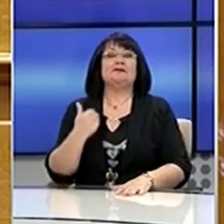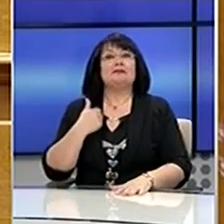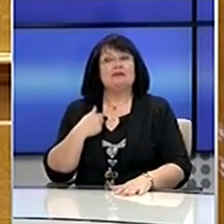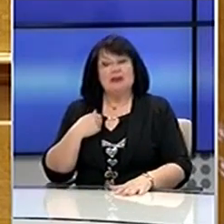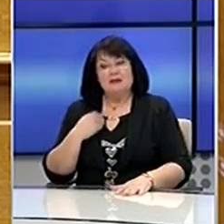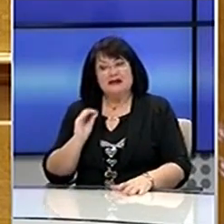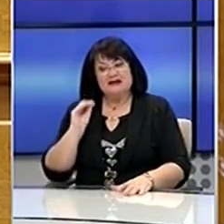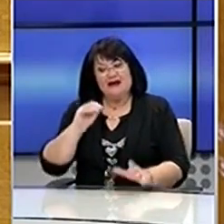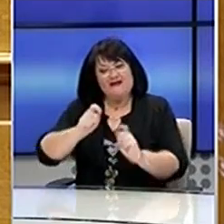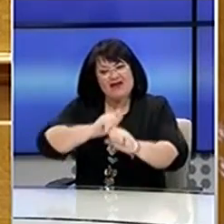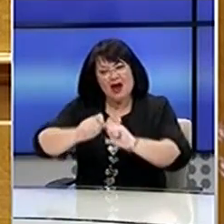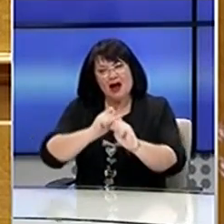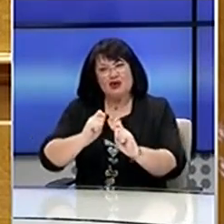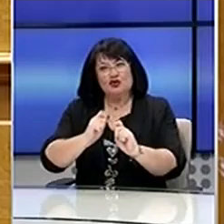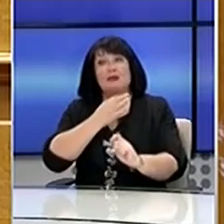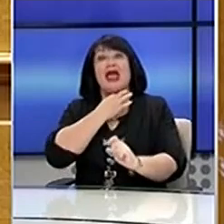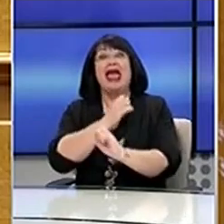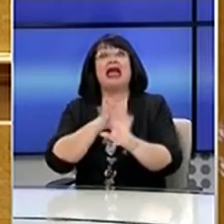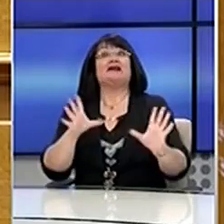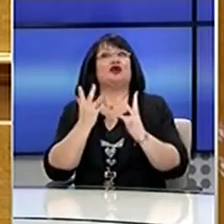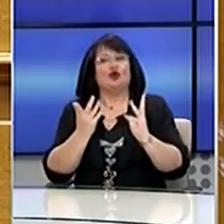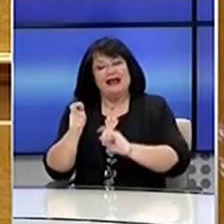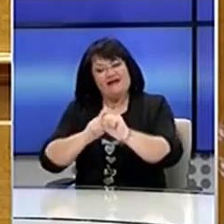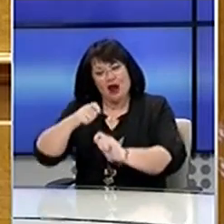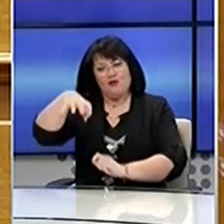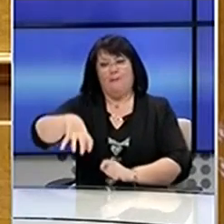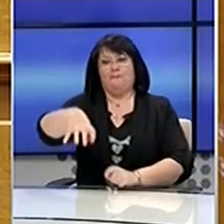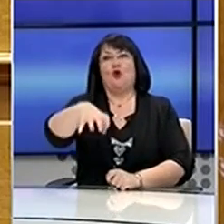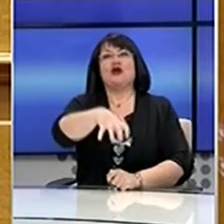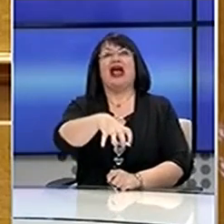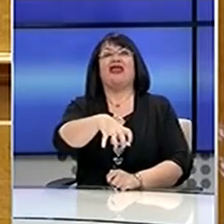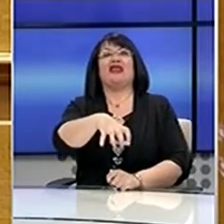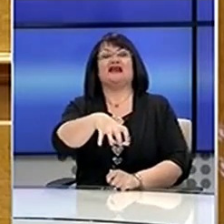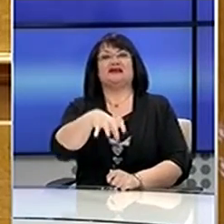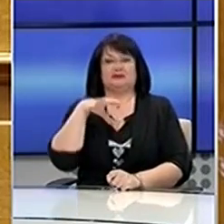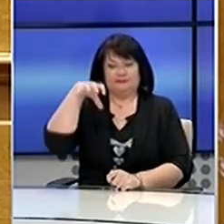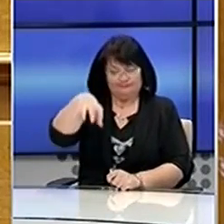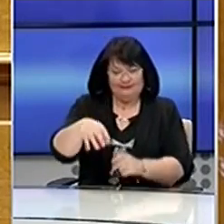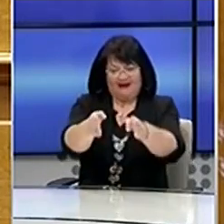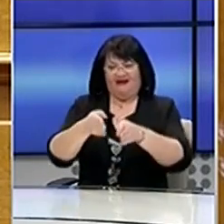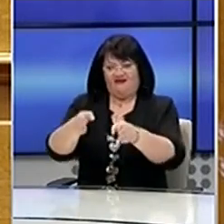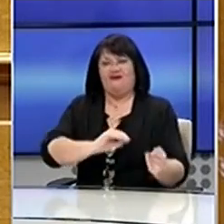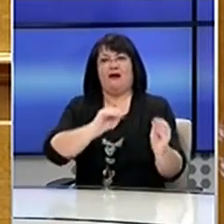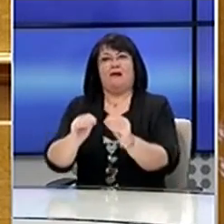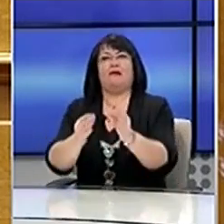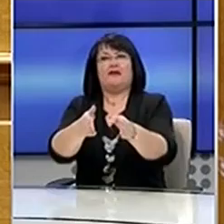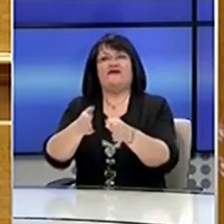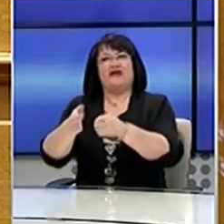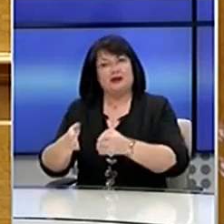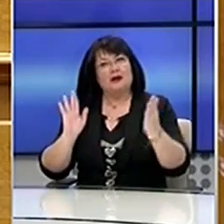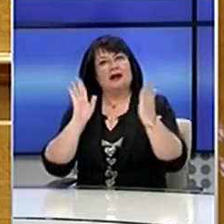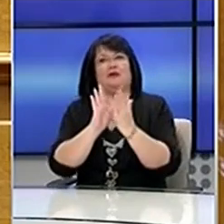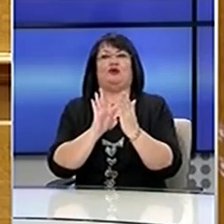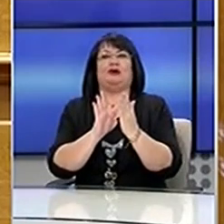για να αντιμετωπίσουμε μια έκτακτη κρίση, όπου μπορεί να επιστρατευθούν και να δημιουργηθούν κρεβάτια για να